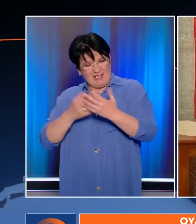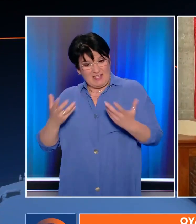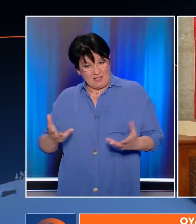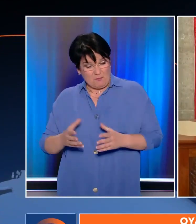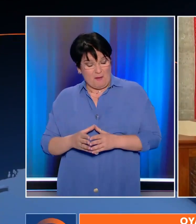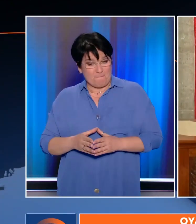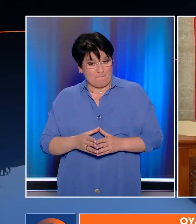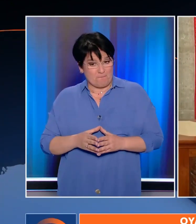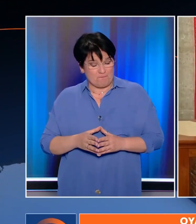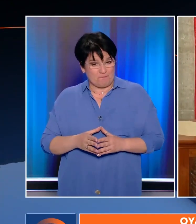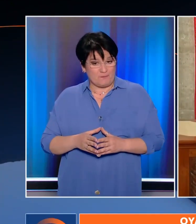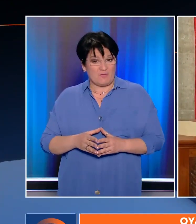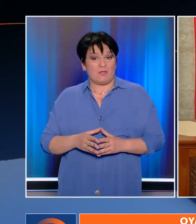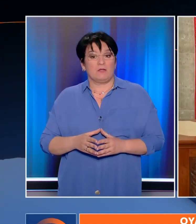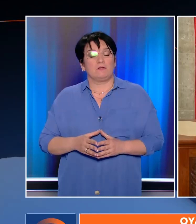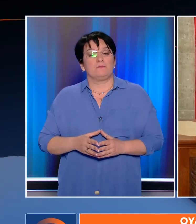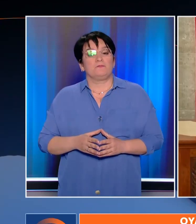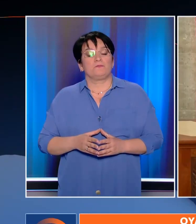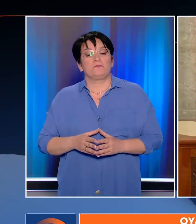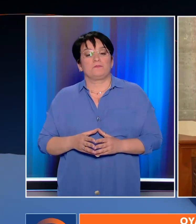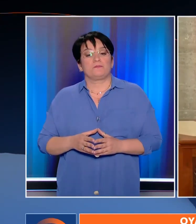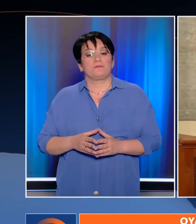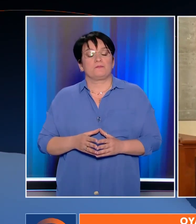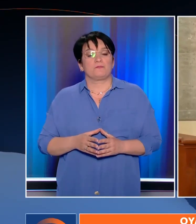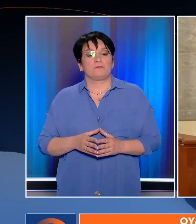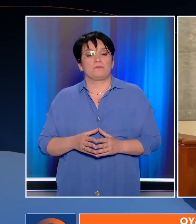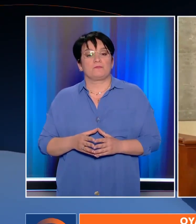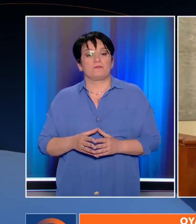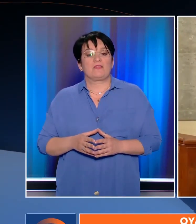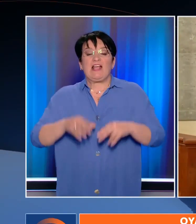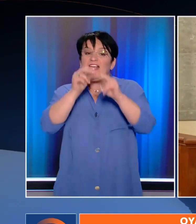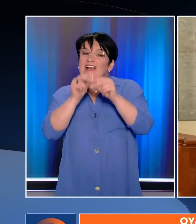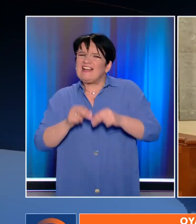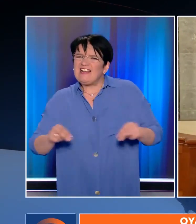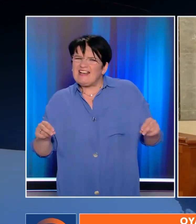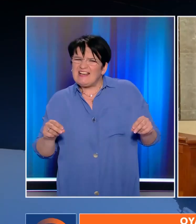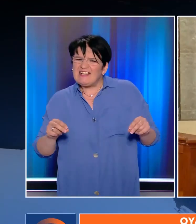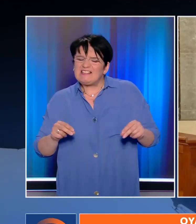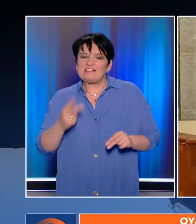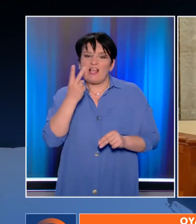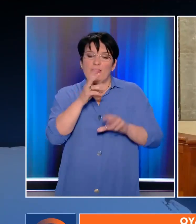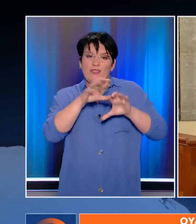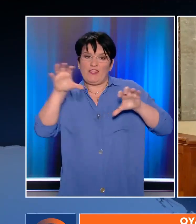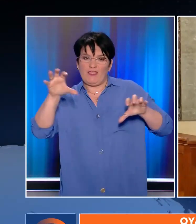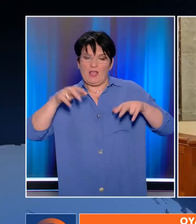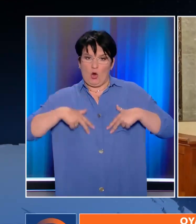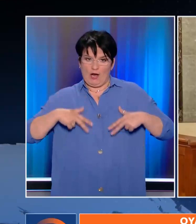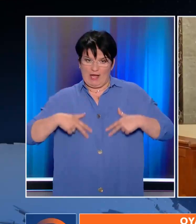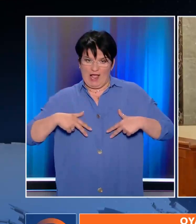δεν μπορεί να αποδεχθεί μια λύση δύο κρατών στην Κύπρο.